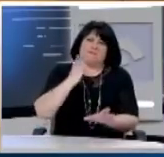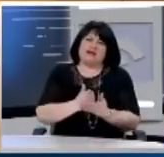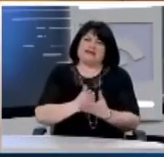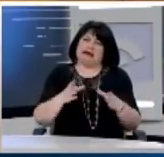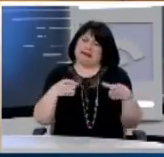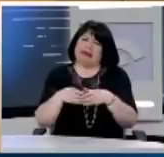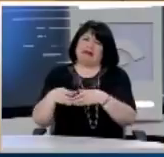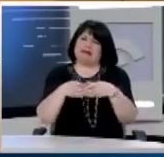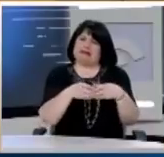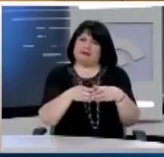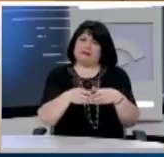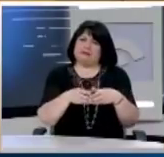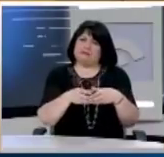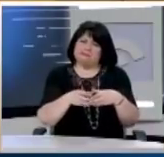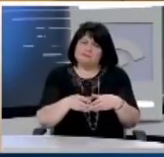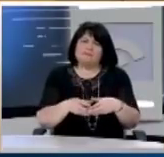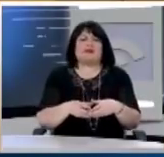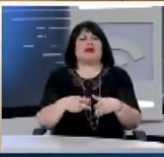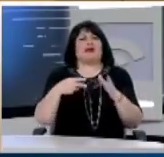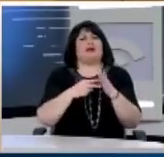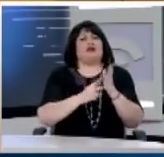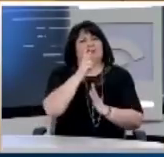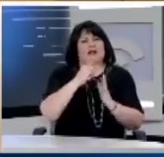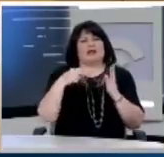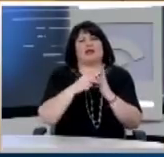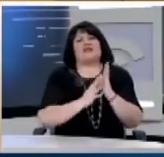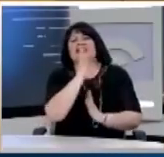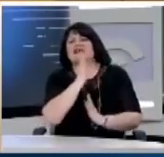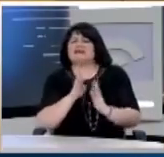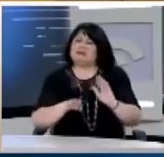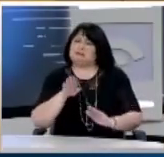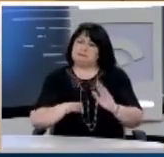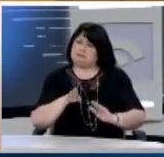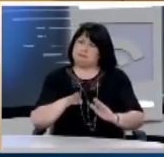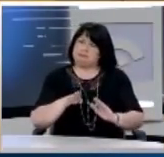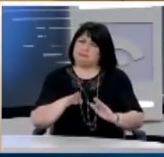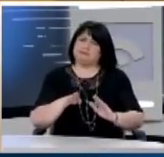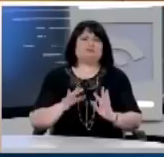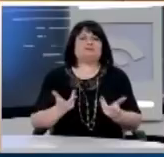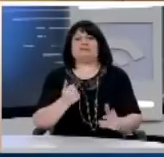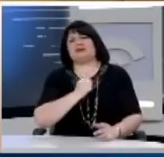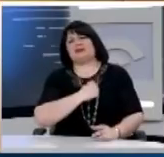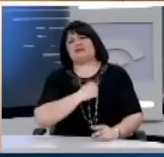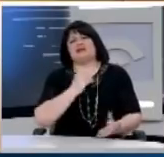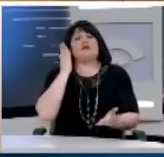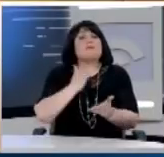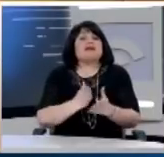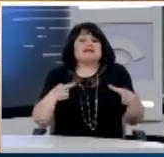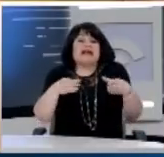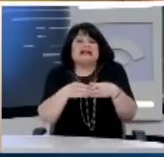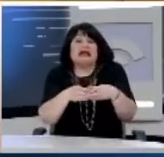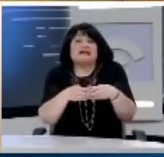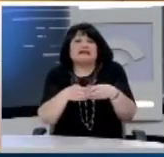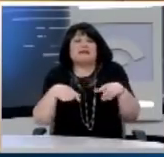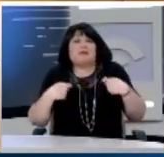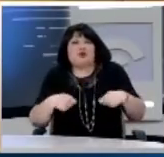τάξεων τα έτη 12-14, εξαρτάται τι θεωρούμε μεσαία τάξη, πιο